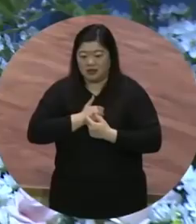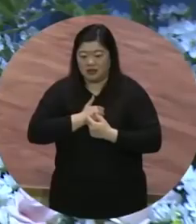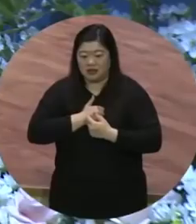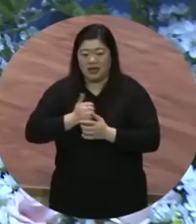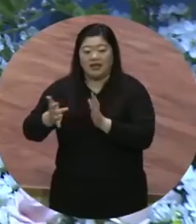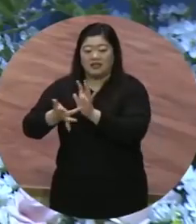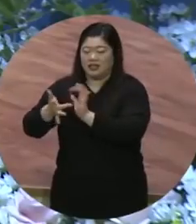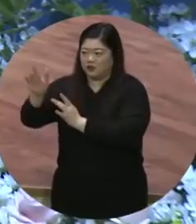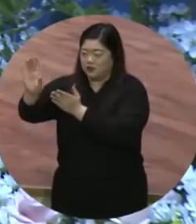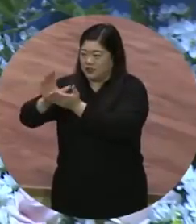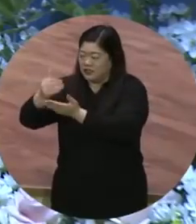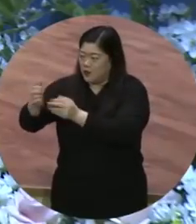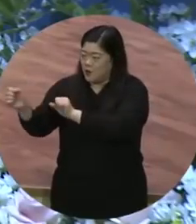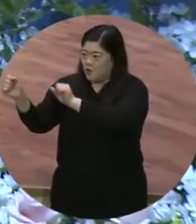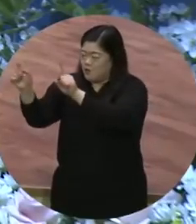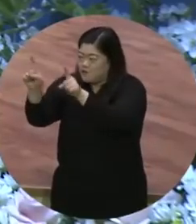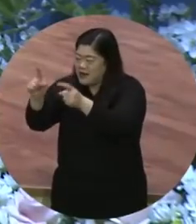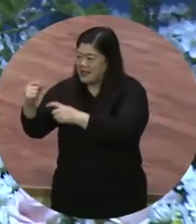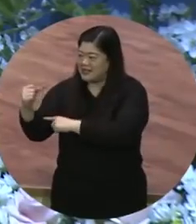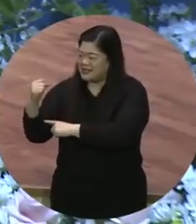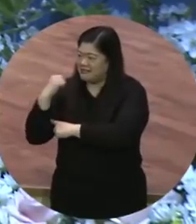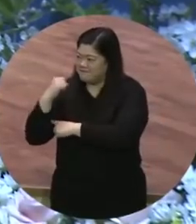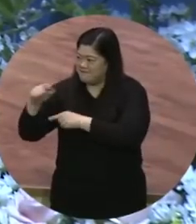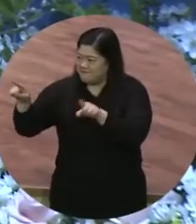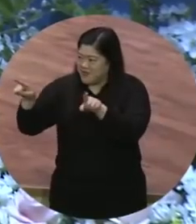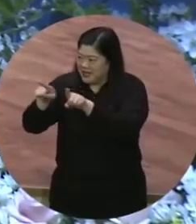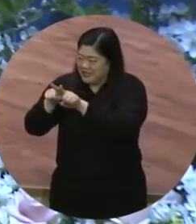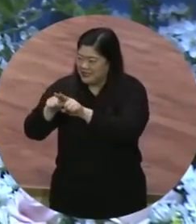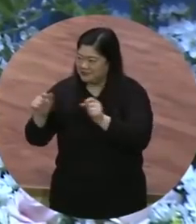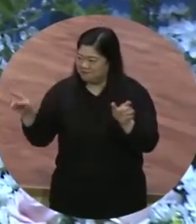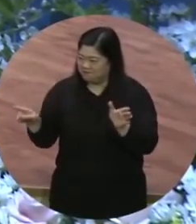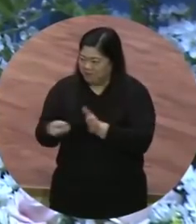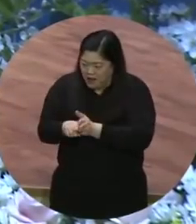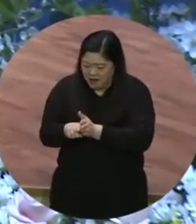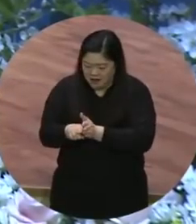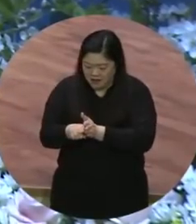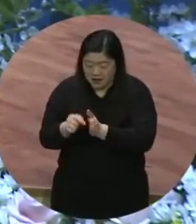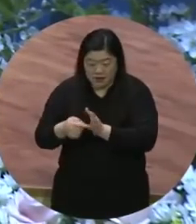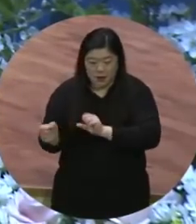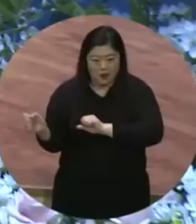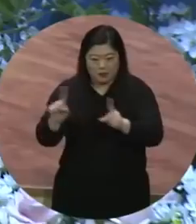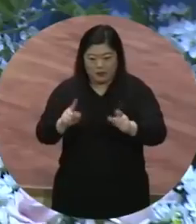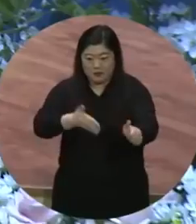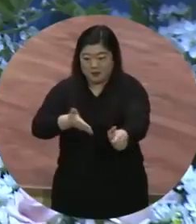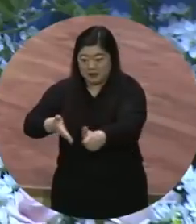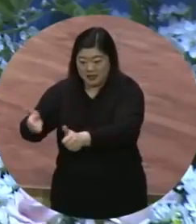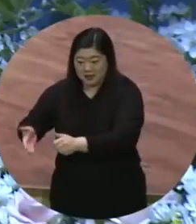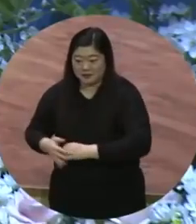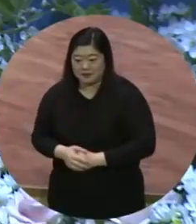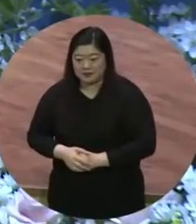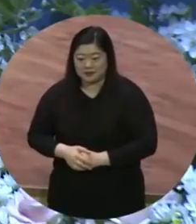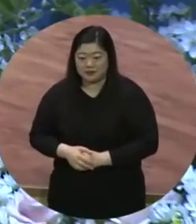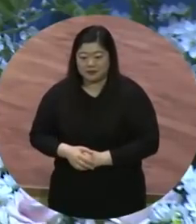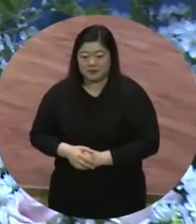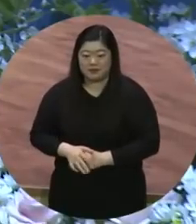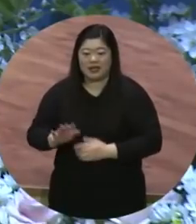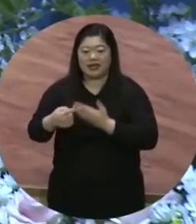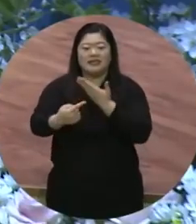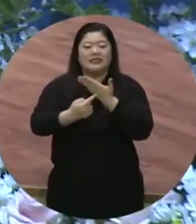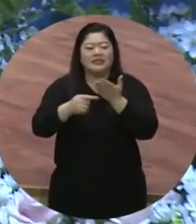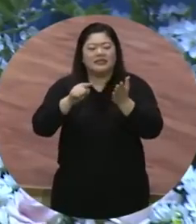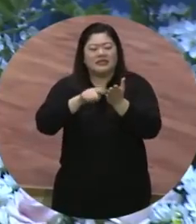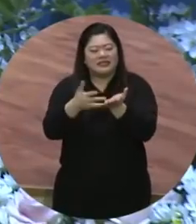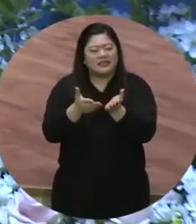생명력을 확실하게 누리기 때문에 그래요. 누리시기 바랍니다. 심리학자,